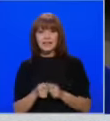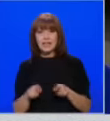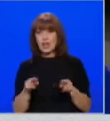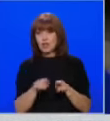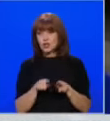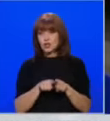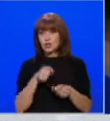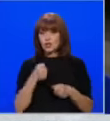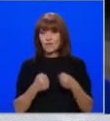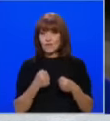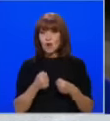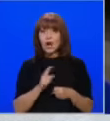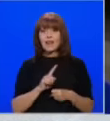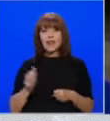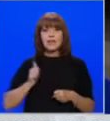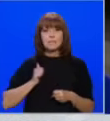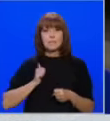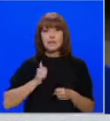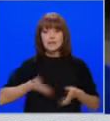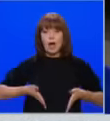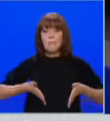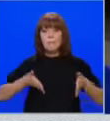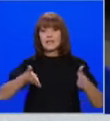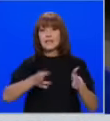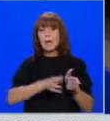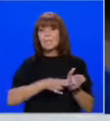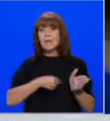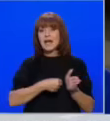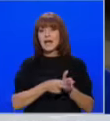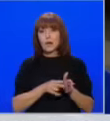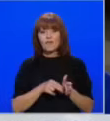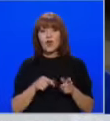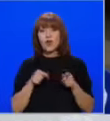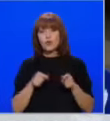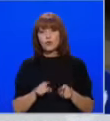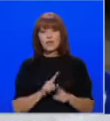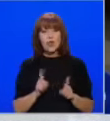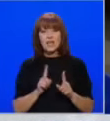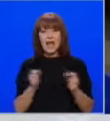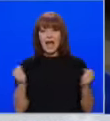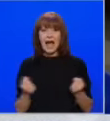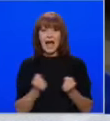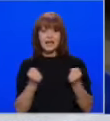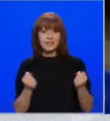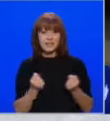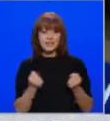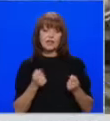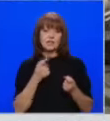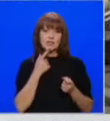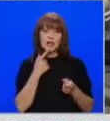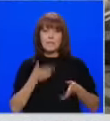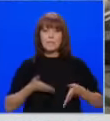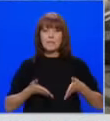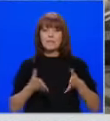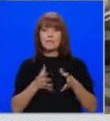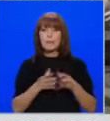водач за неспазване на пътната маркировка. Но същия не се води като активен контингент по линията на пътната безопасност.